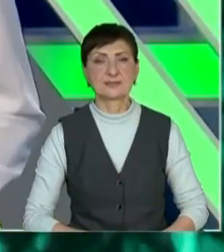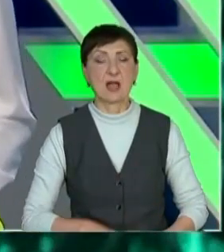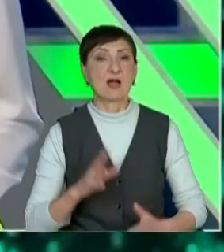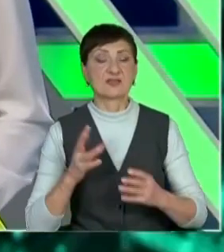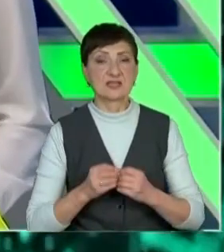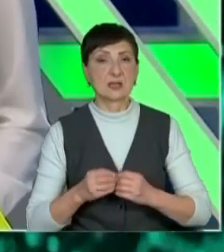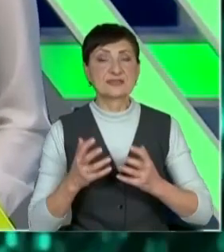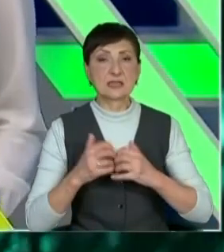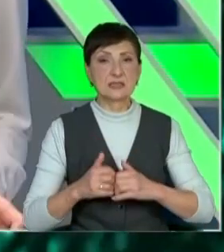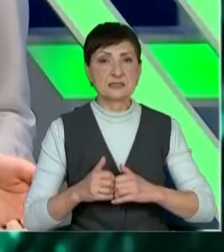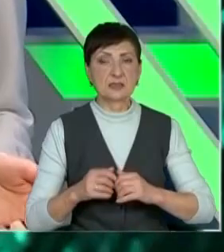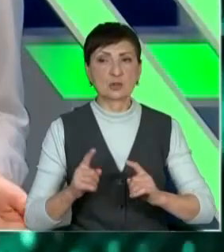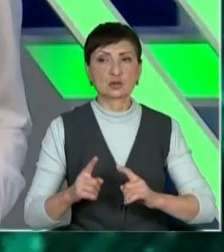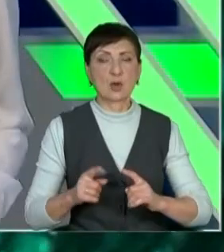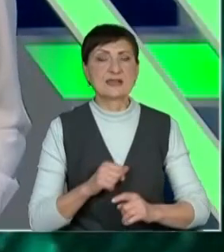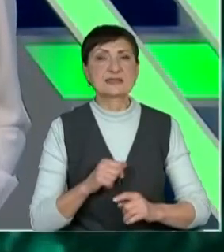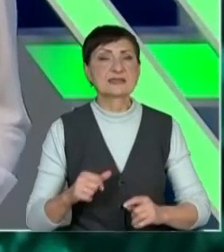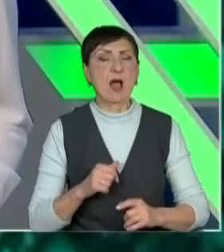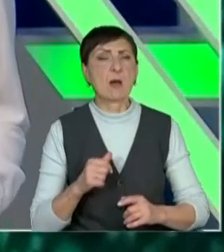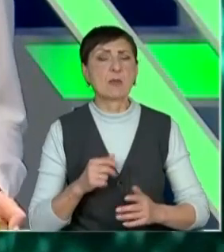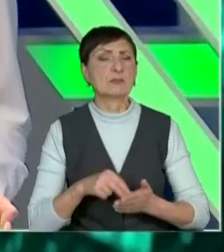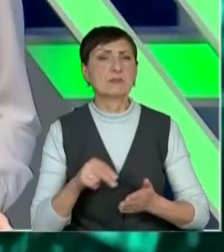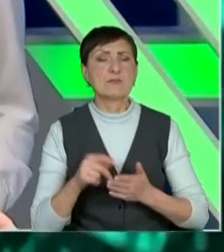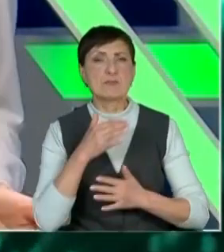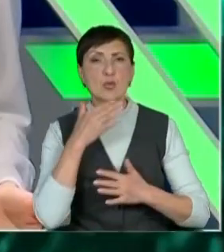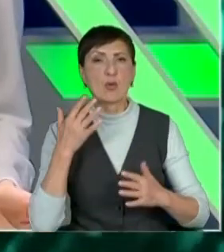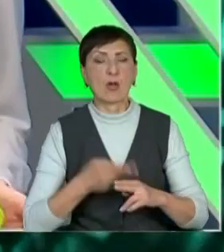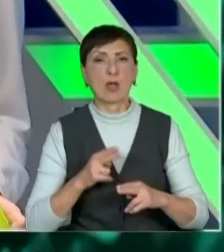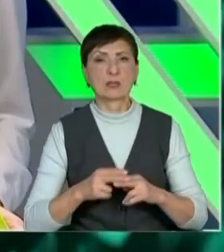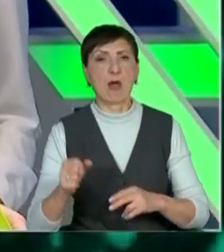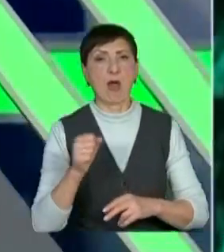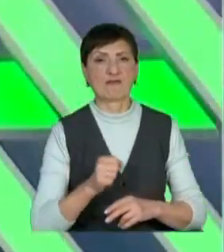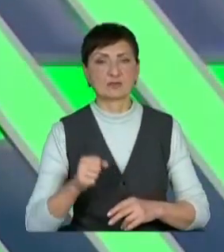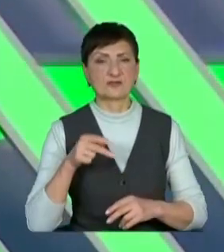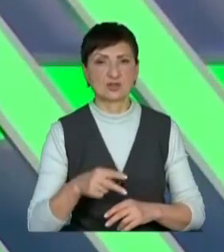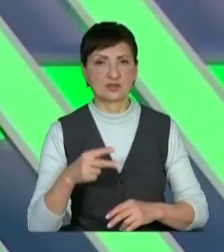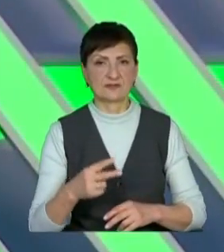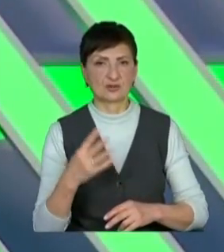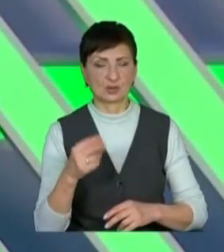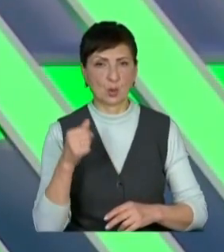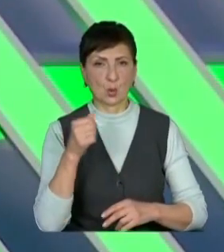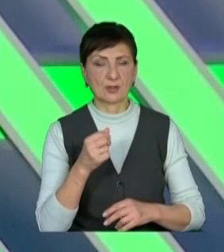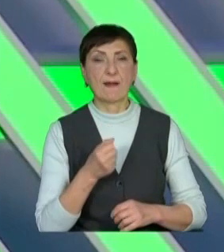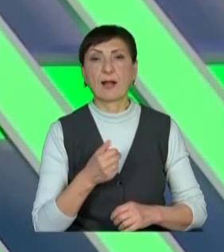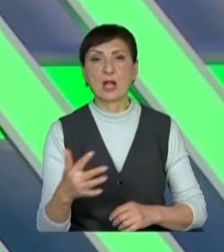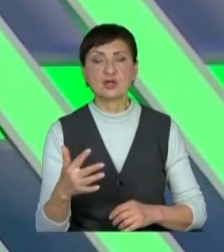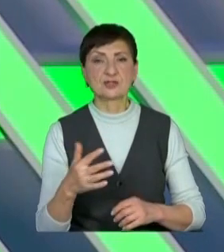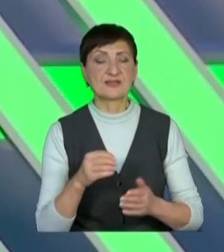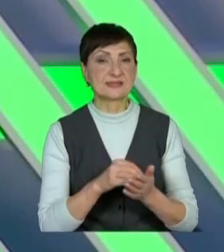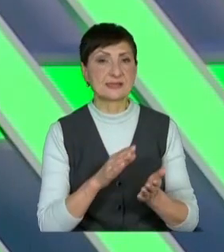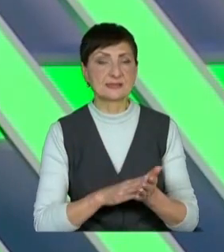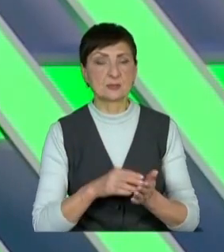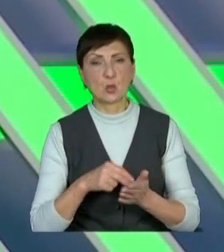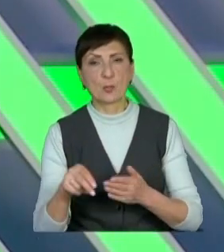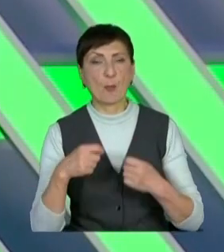целом статистика показывает, что самым оживленным за последний период стал август 2024 года. Количество зарегистрированных